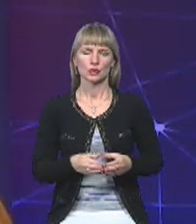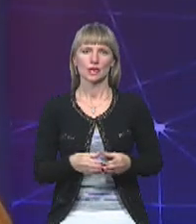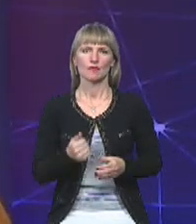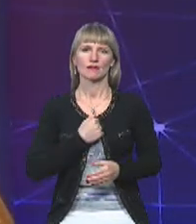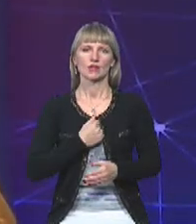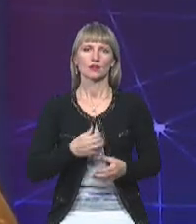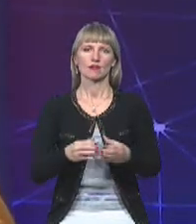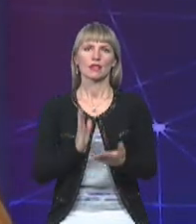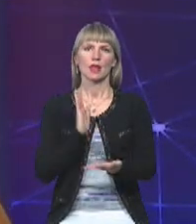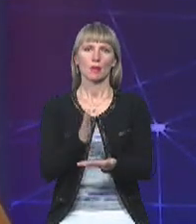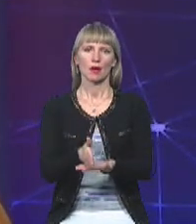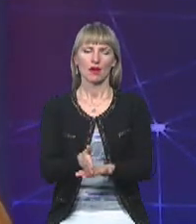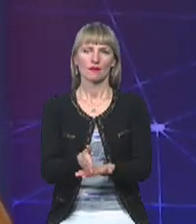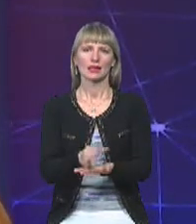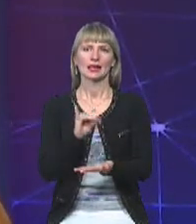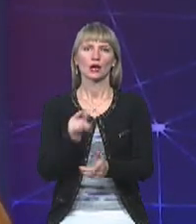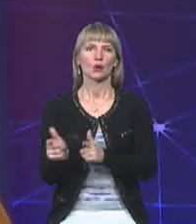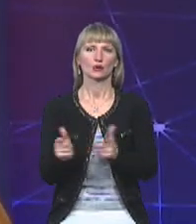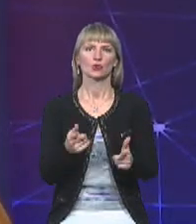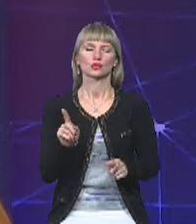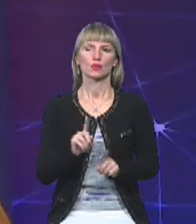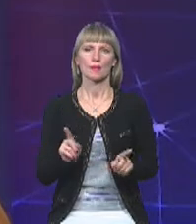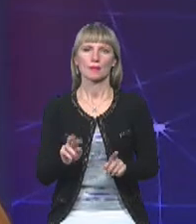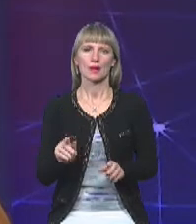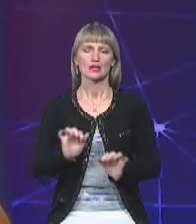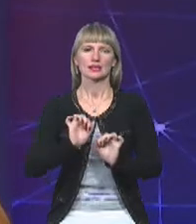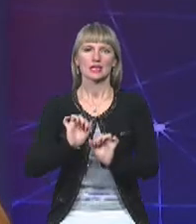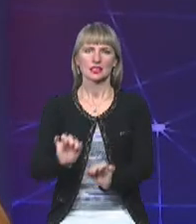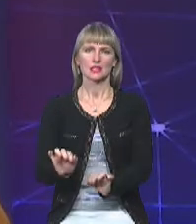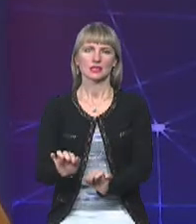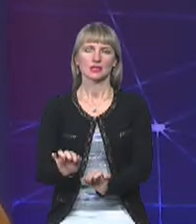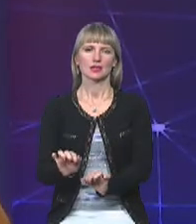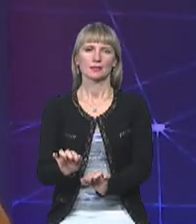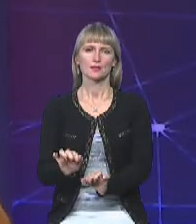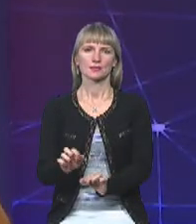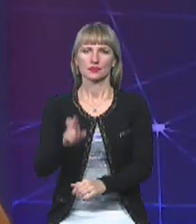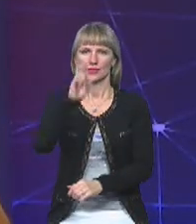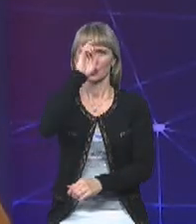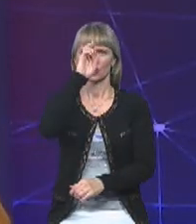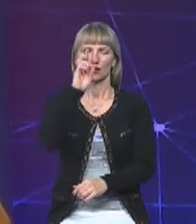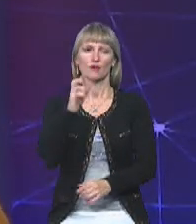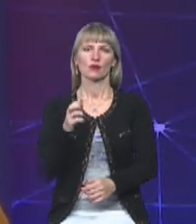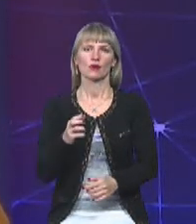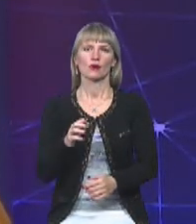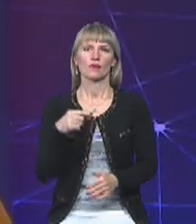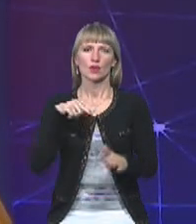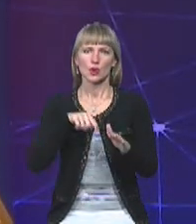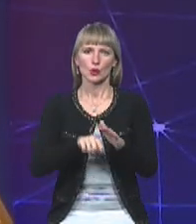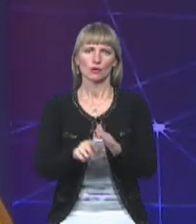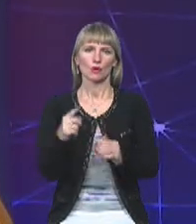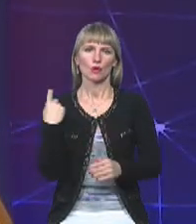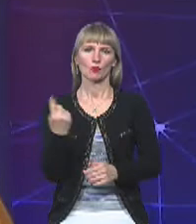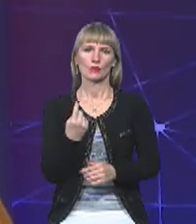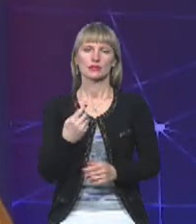військовослужбовців направлені і готують для того, щоб захистити, скажімо так, державу всередині от